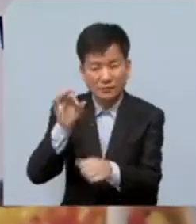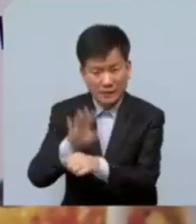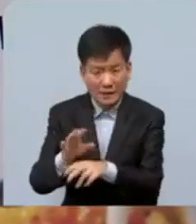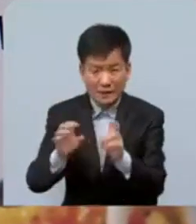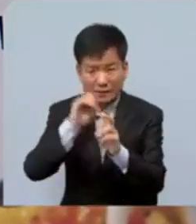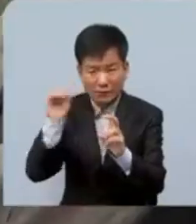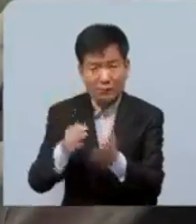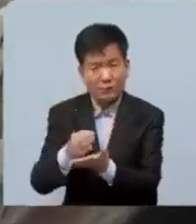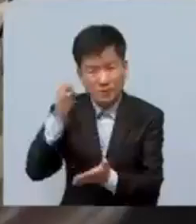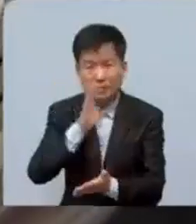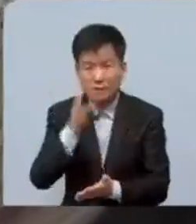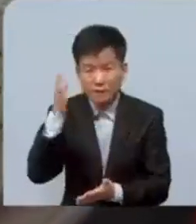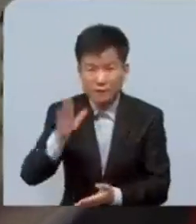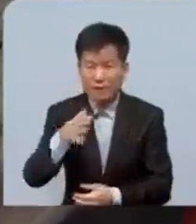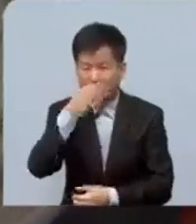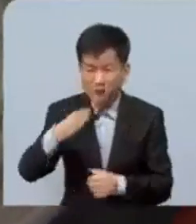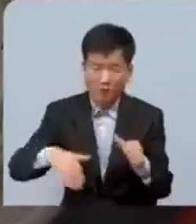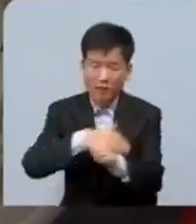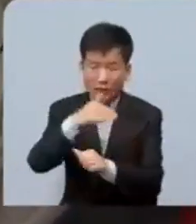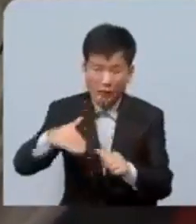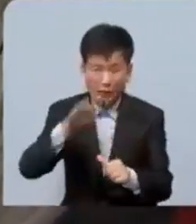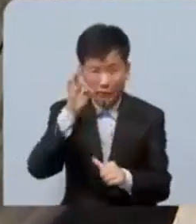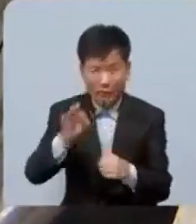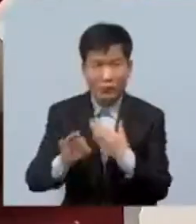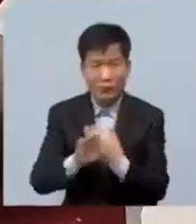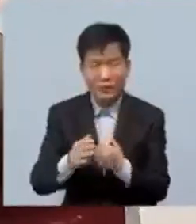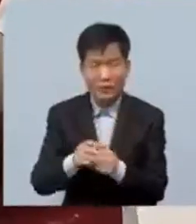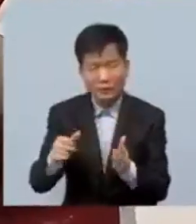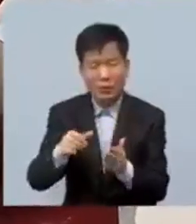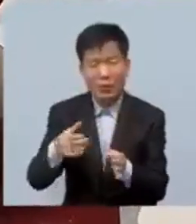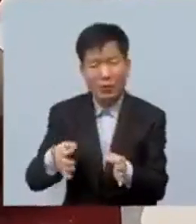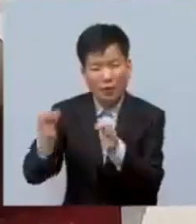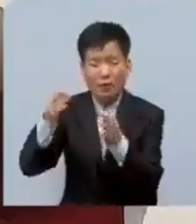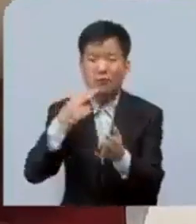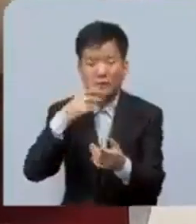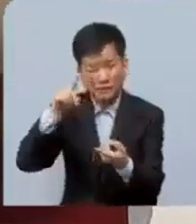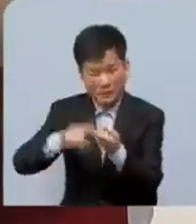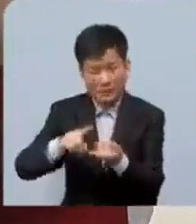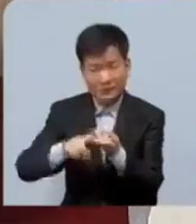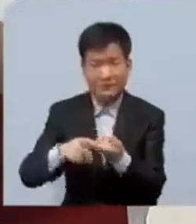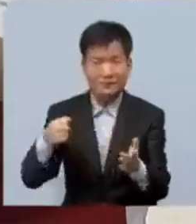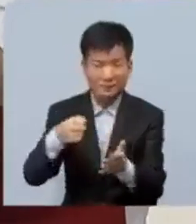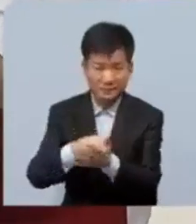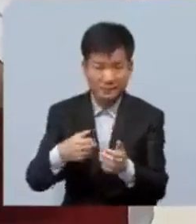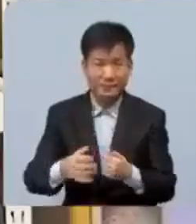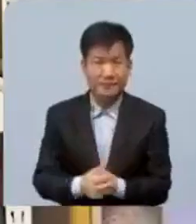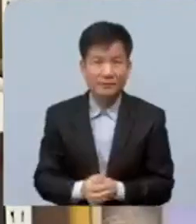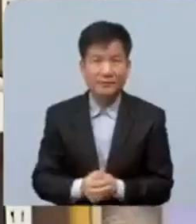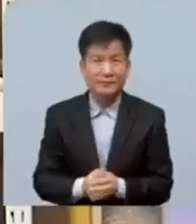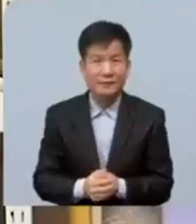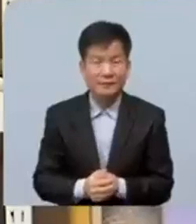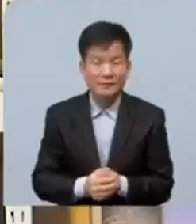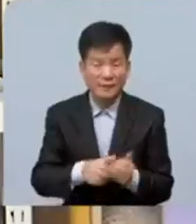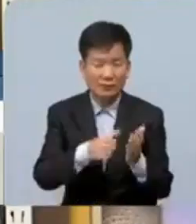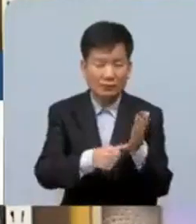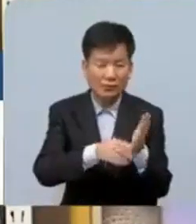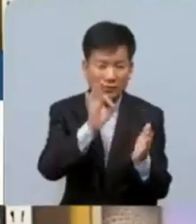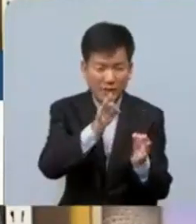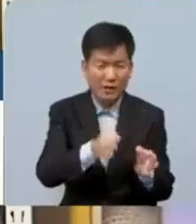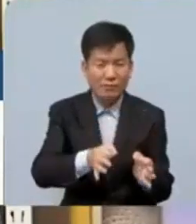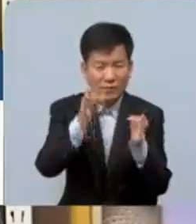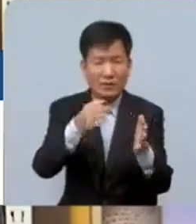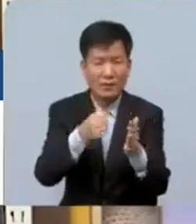20% 늘었지만 힘들어진 경기를 감안해 가격을 올리지 않은 덕분입니다 포맷가가 많이 높다 보니까